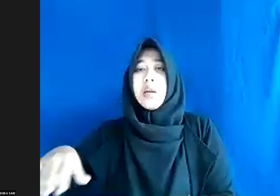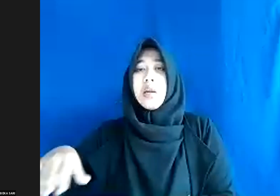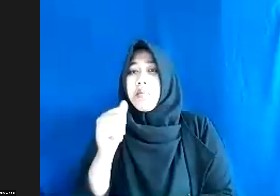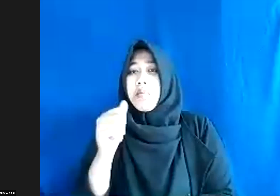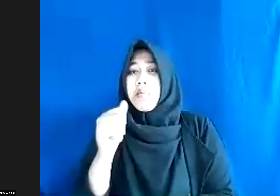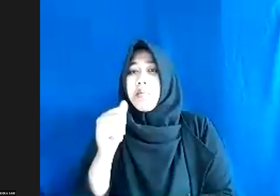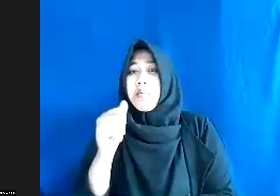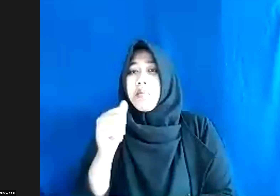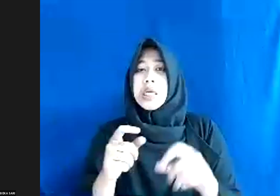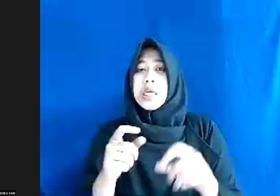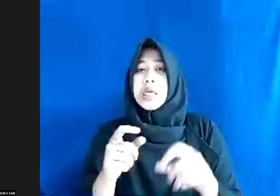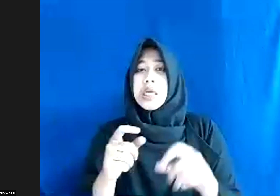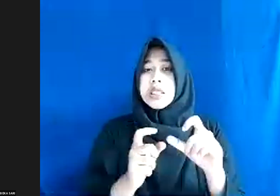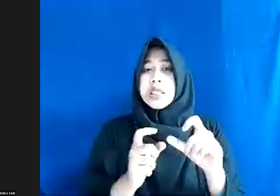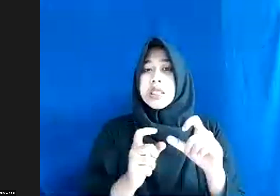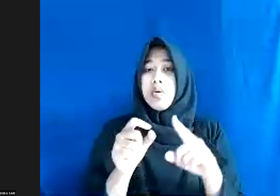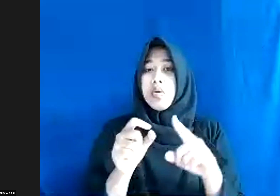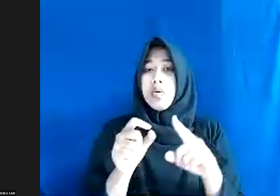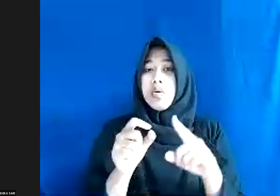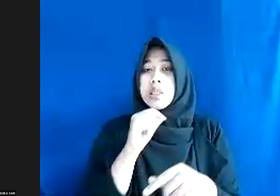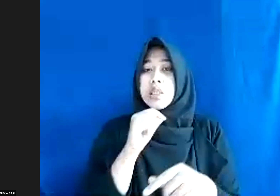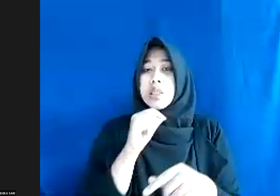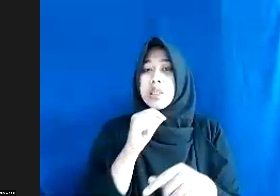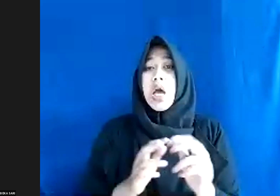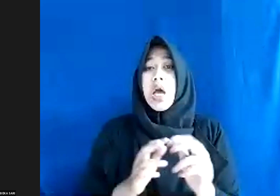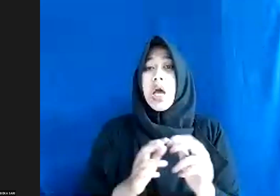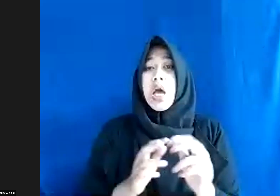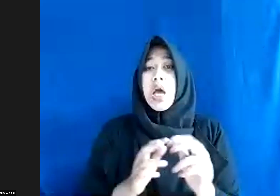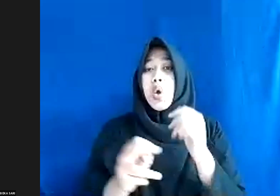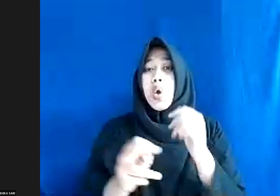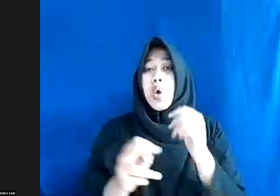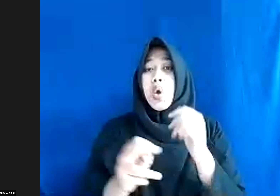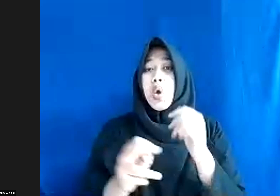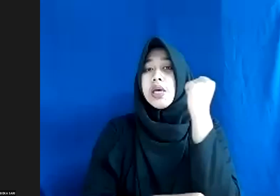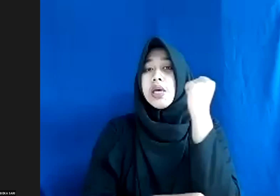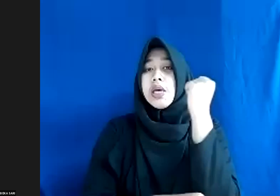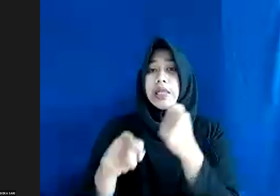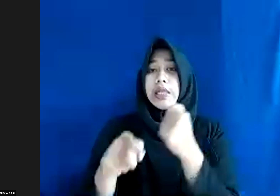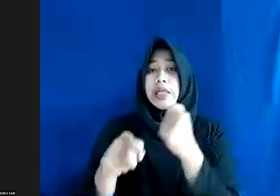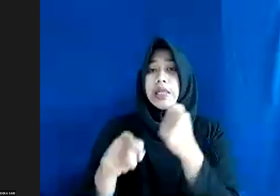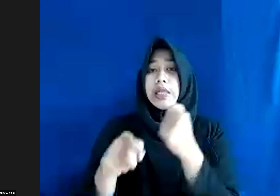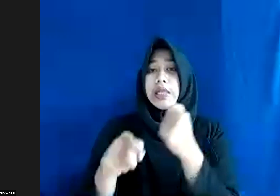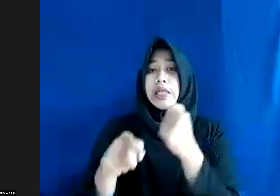begitu. Kalau negara ini masih berada dalam cengkeraman